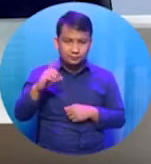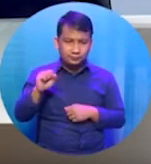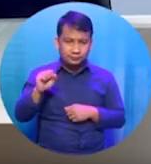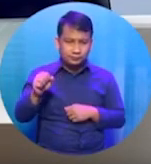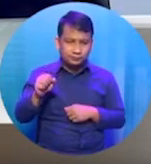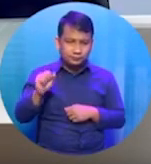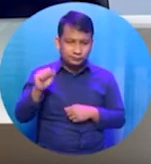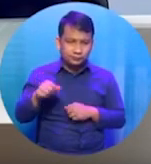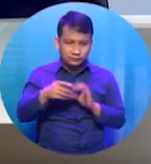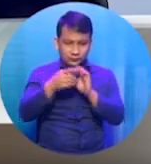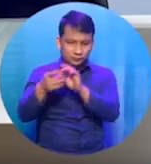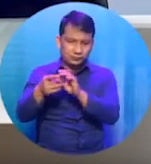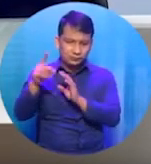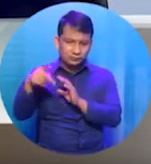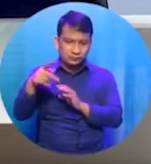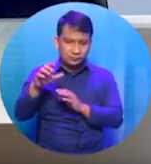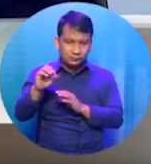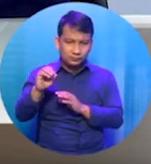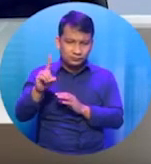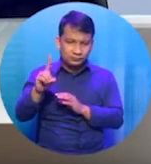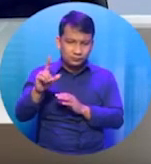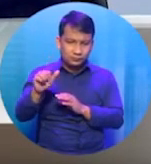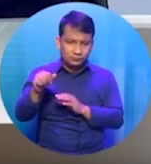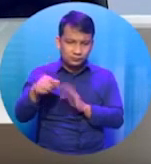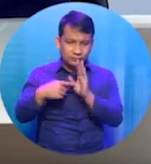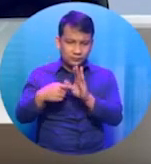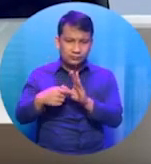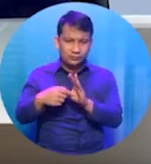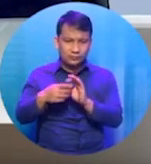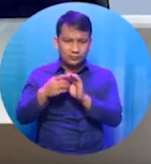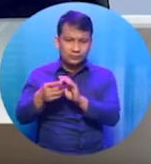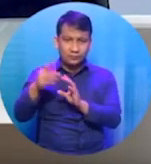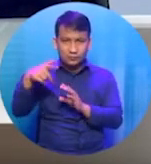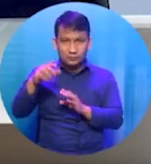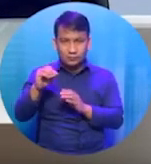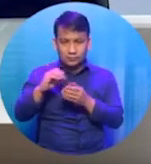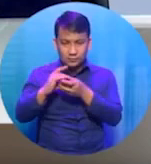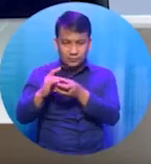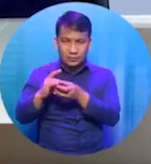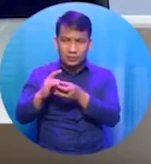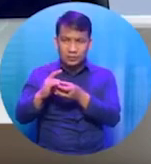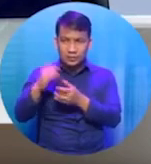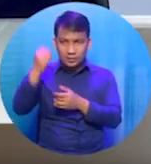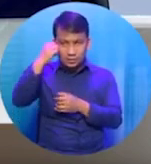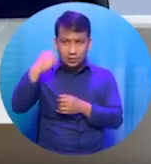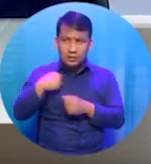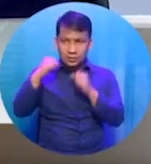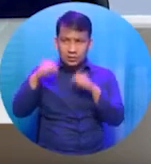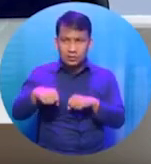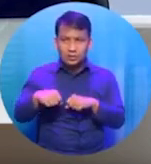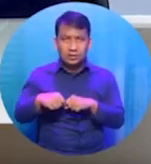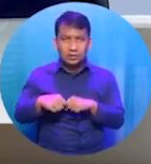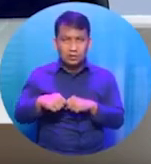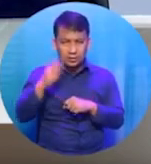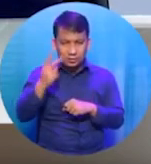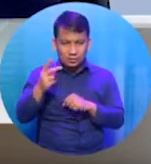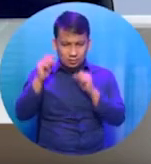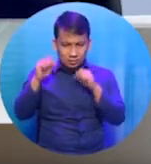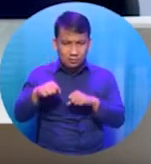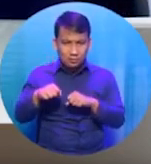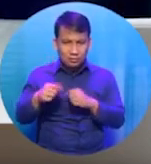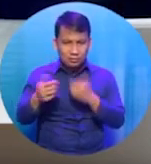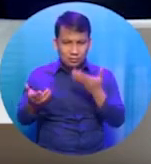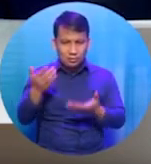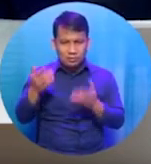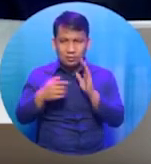ma'am? Sir, i-coordinate po natin yung kaso na yan sa ating follow-up sa Saudi. Tingnan po natin kung